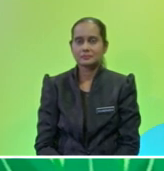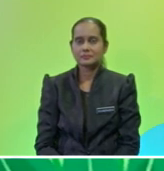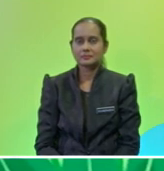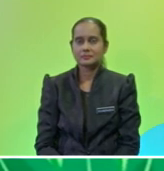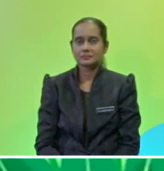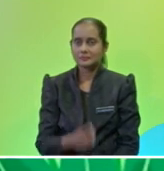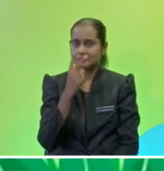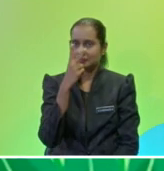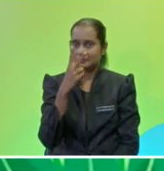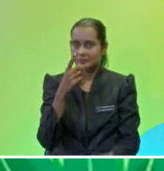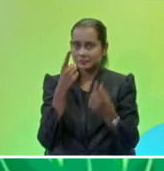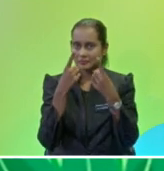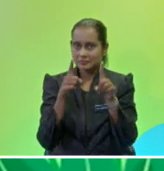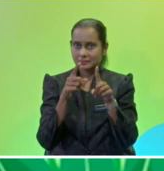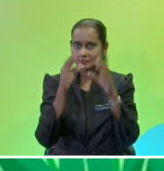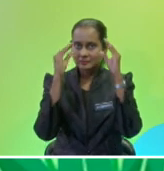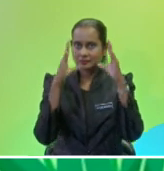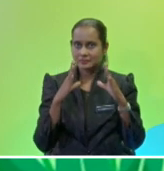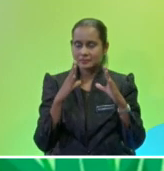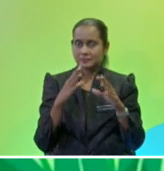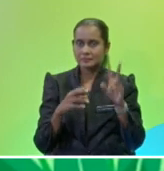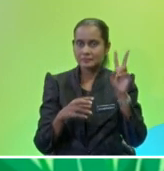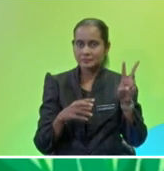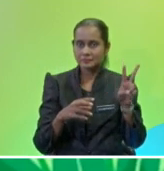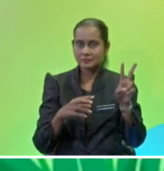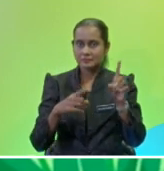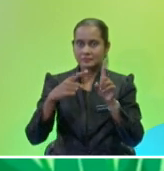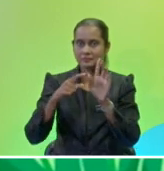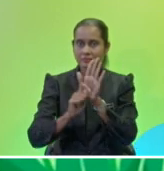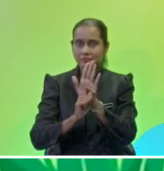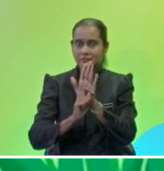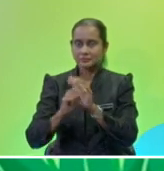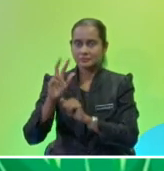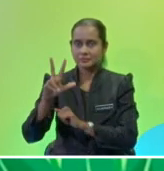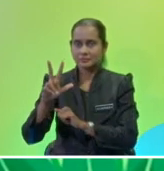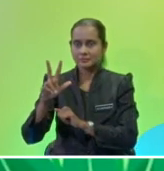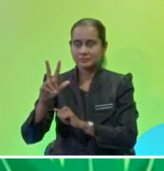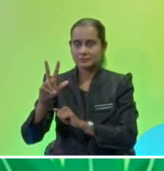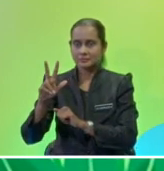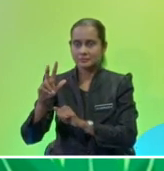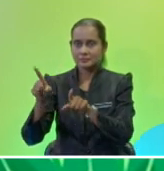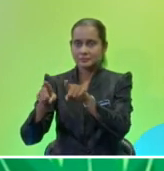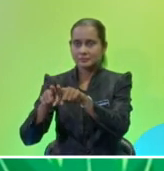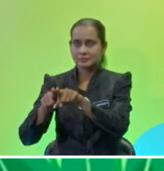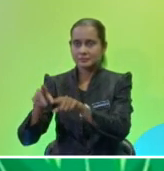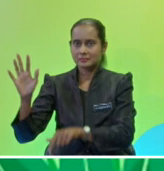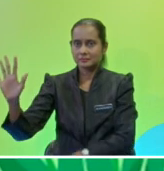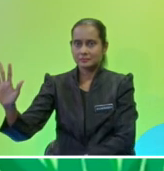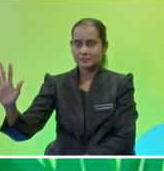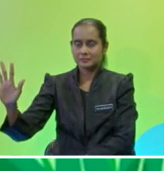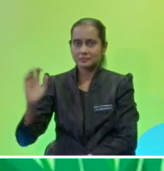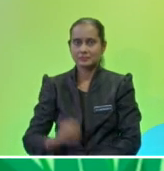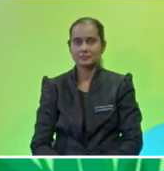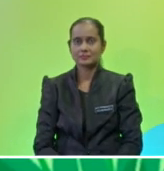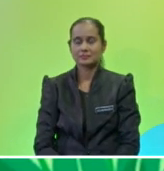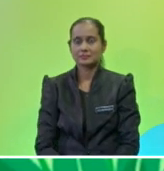jawabannya Cik gudang buatkan untuk Mira 2 + 3 = 5 jadi dari pada